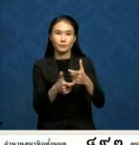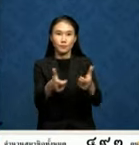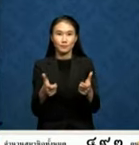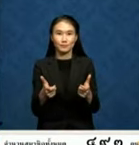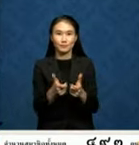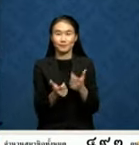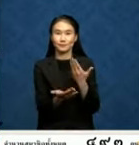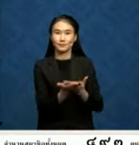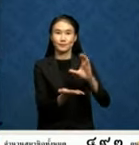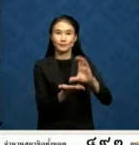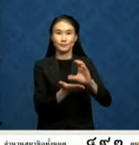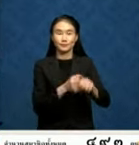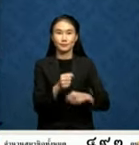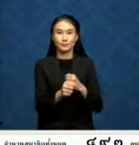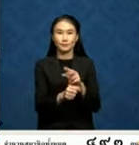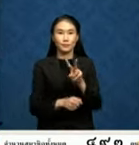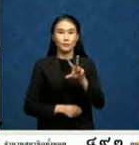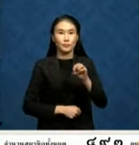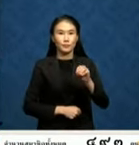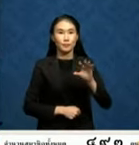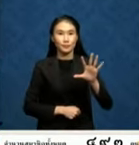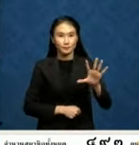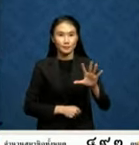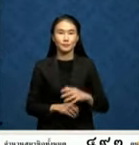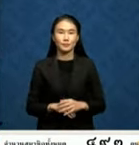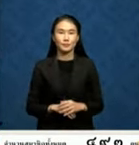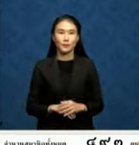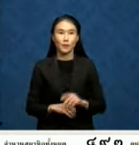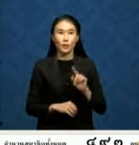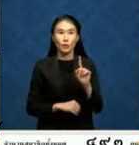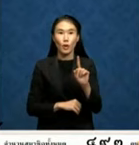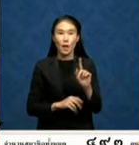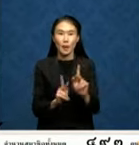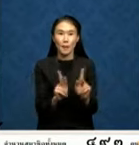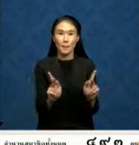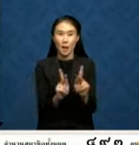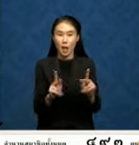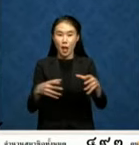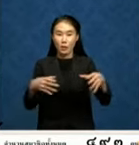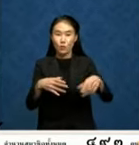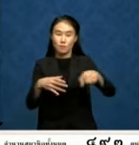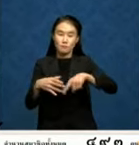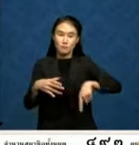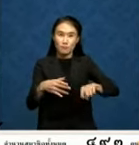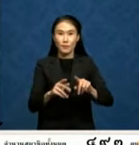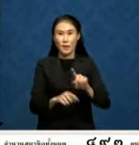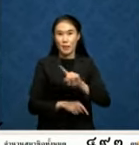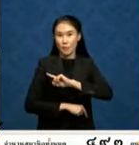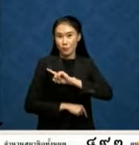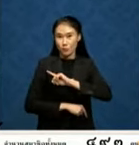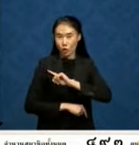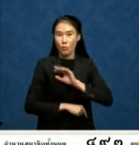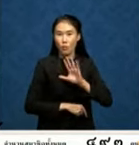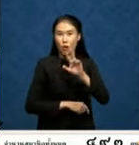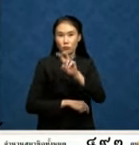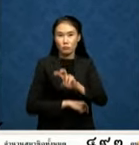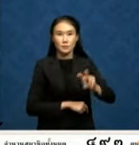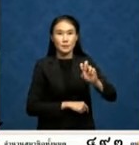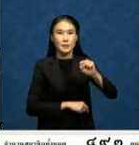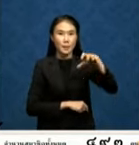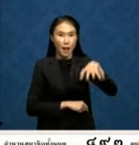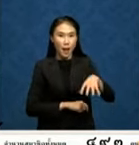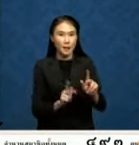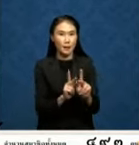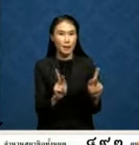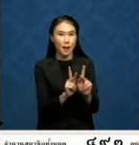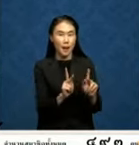มาณพ.ศ. 2565ของคณะกรรมการกำกับกิจการพลังงานและสำนักงานคณะกรรมการกำกับกิจ